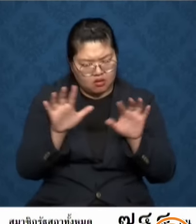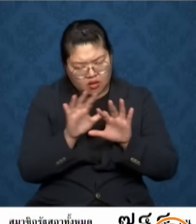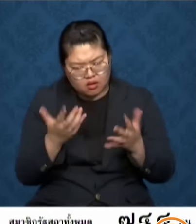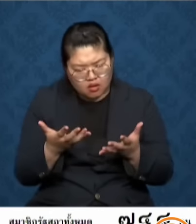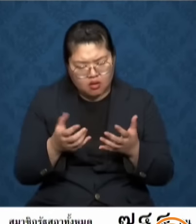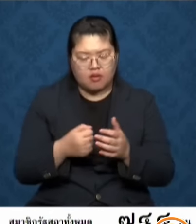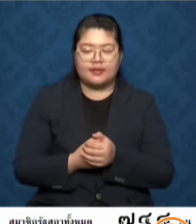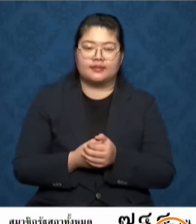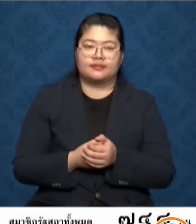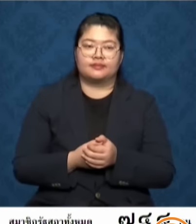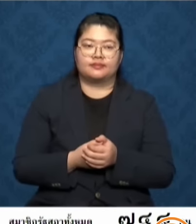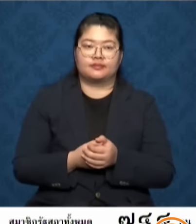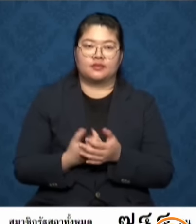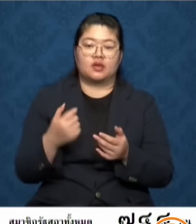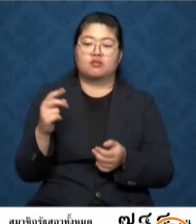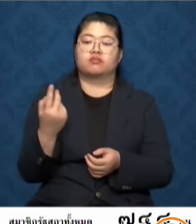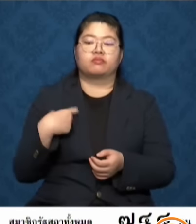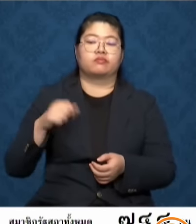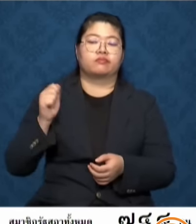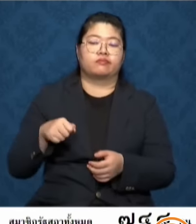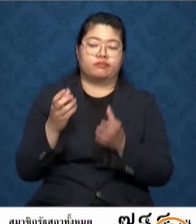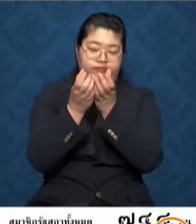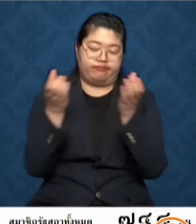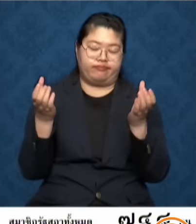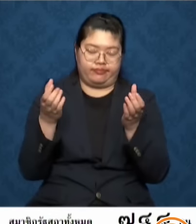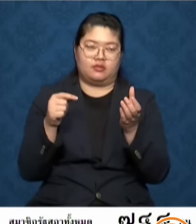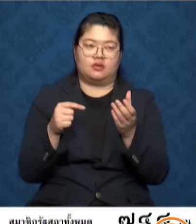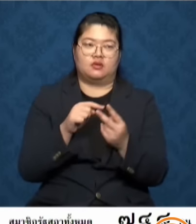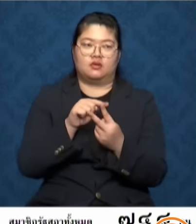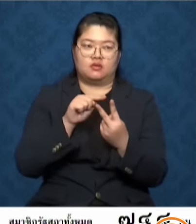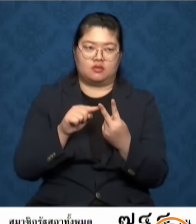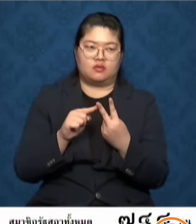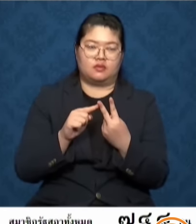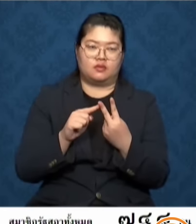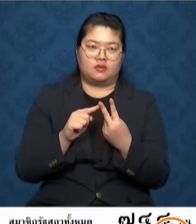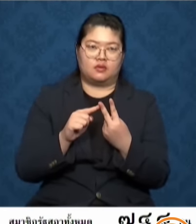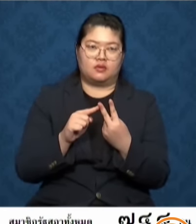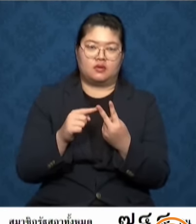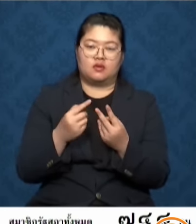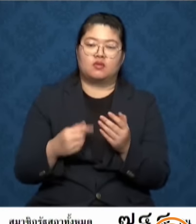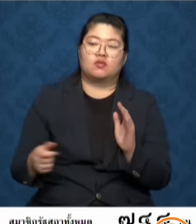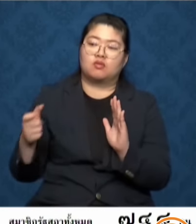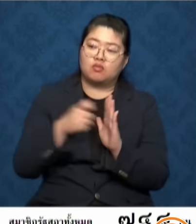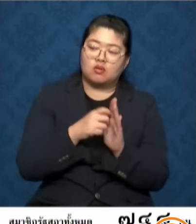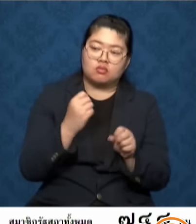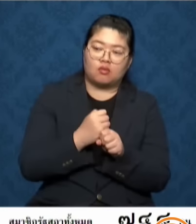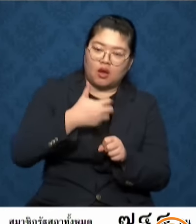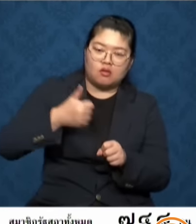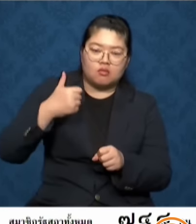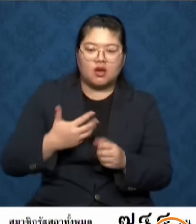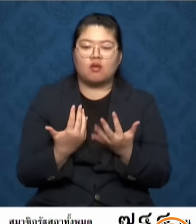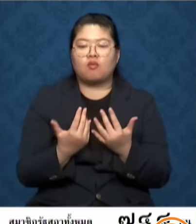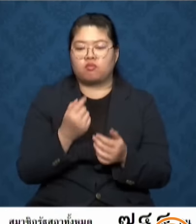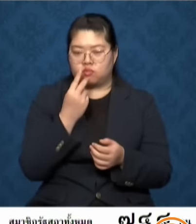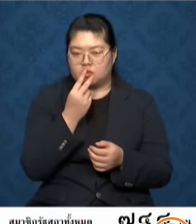กลางจากนั้นสำหบความเห็นของสองท่านนี้จะบญจุได้หรไม่นั้นก็คงตขึ้อยกบมมมองที่เรามีเกี่ยวกับควธชัย